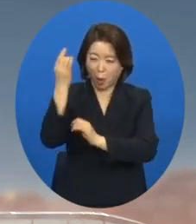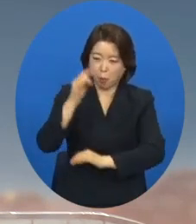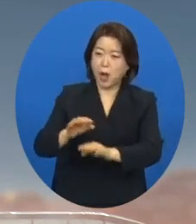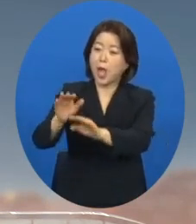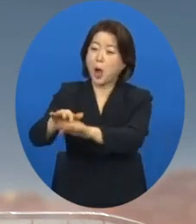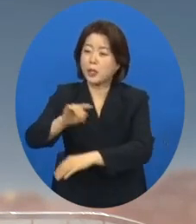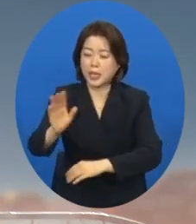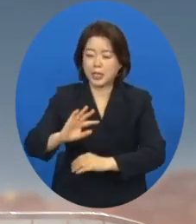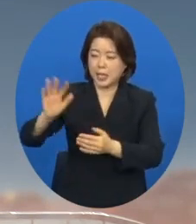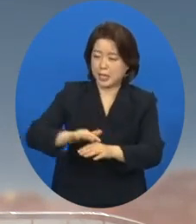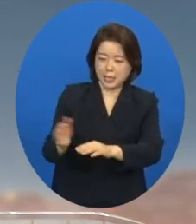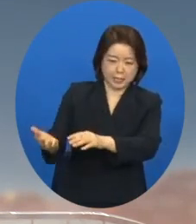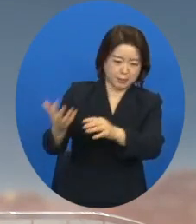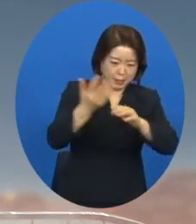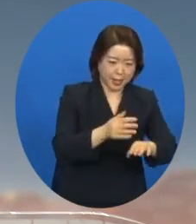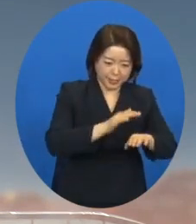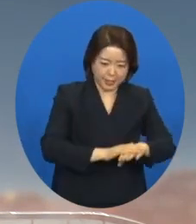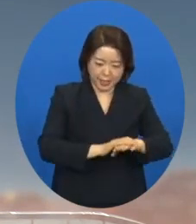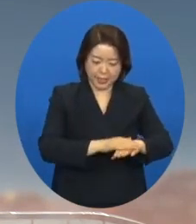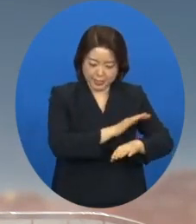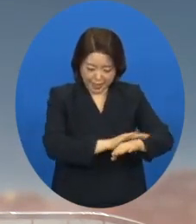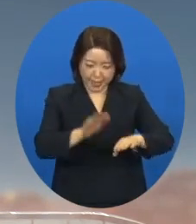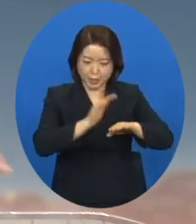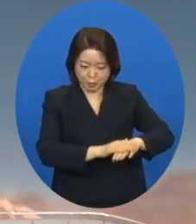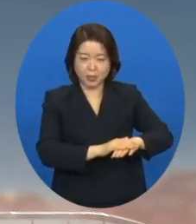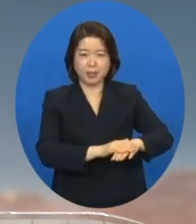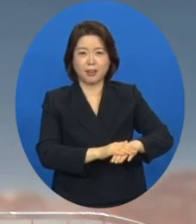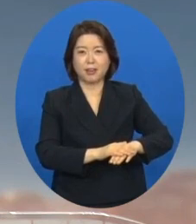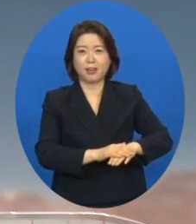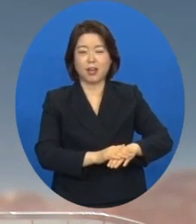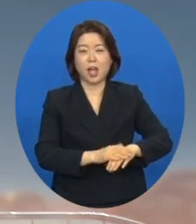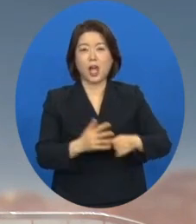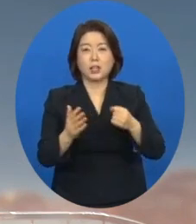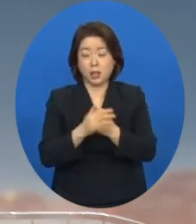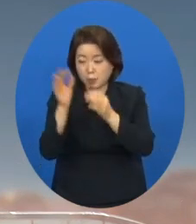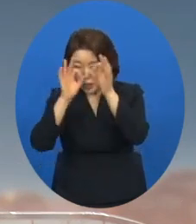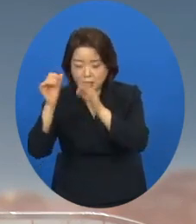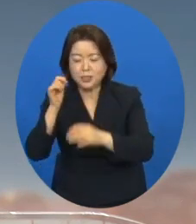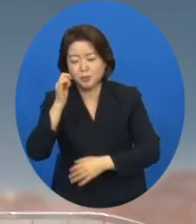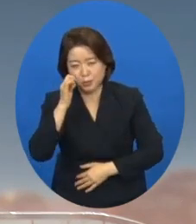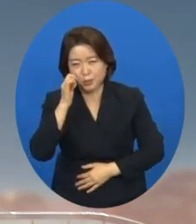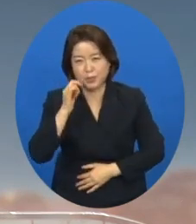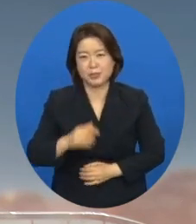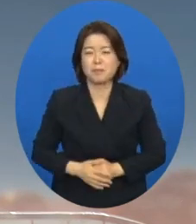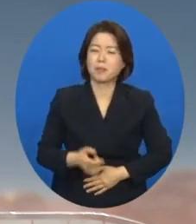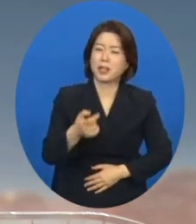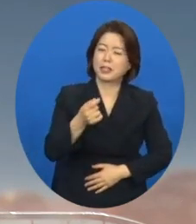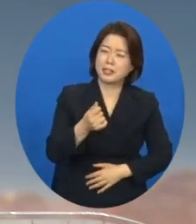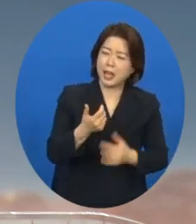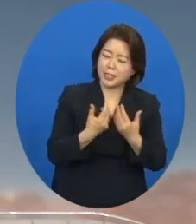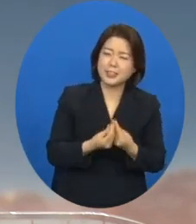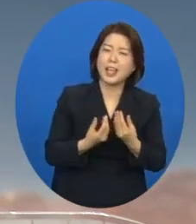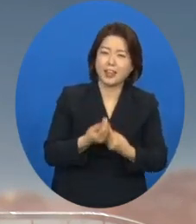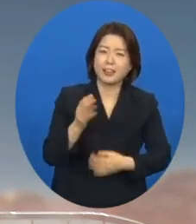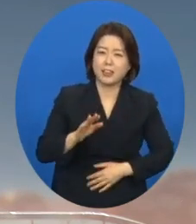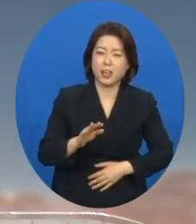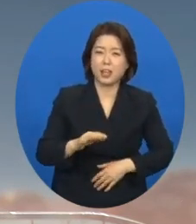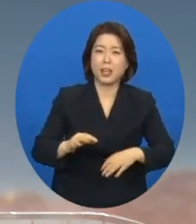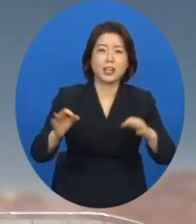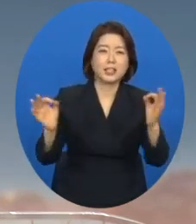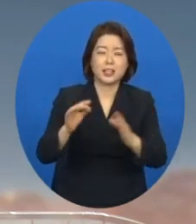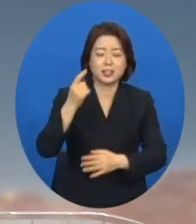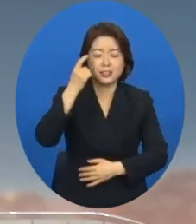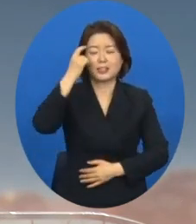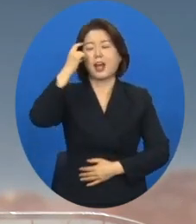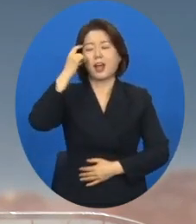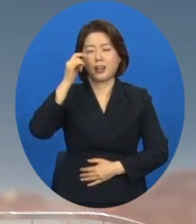놓고 다른 곳에 잘 보관을 해두셨어요. 그래서 못 찾은 거예요. 근데 제가 그 작은 에피소드인데 그때 잠깐 딱 떠오른 생각이